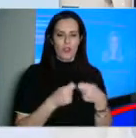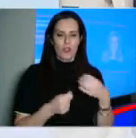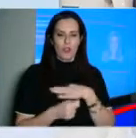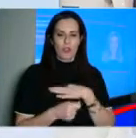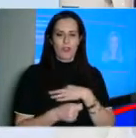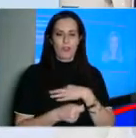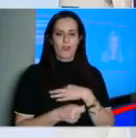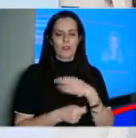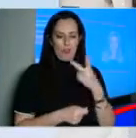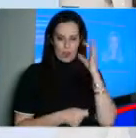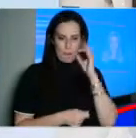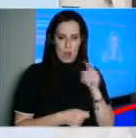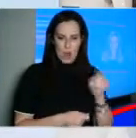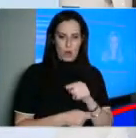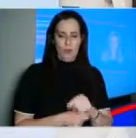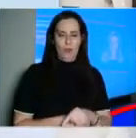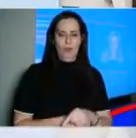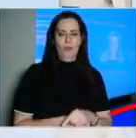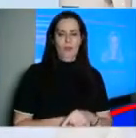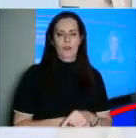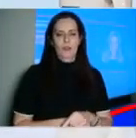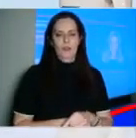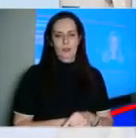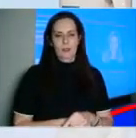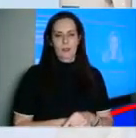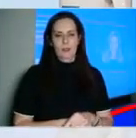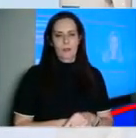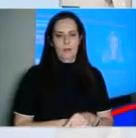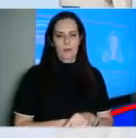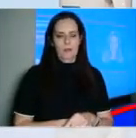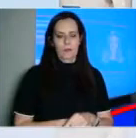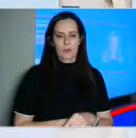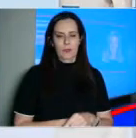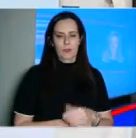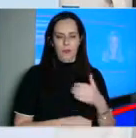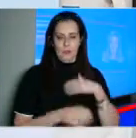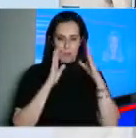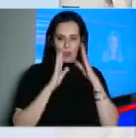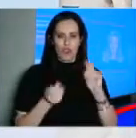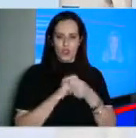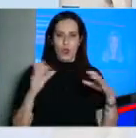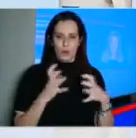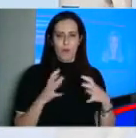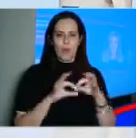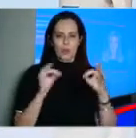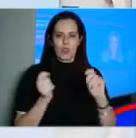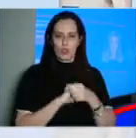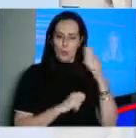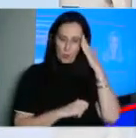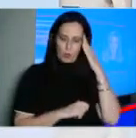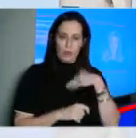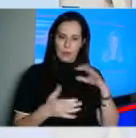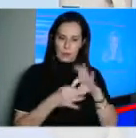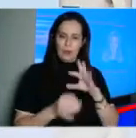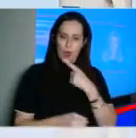שלי, עדי נוי ולאה, עורכת דין לאה. ואני מאמינה ששינוי חברתי מתחיל משינוי תודעתי, אני